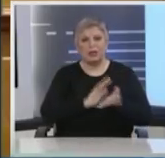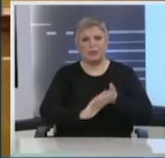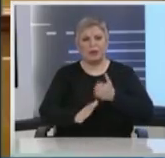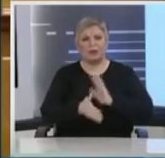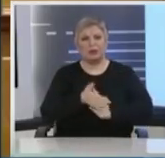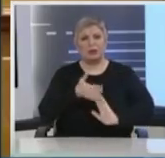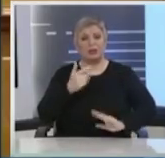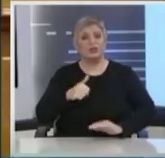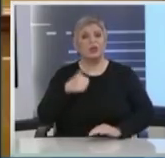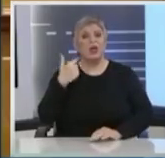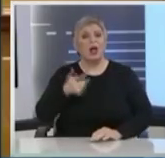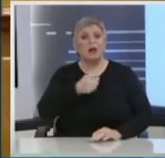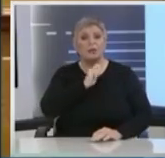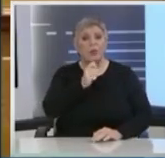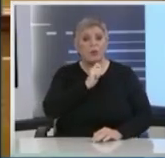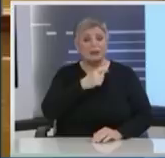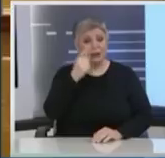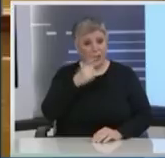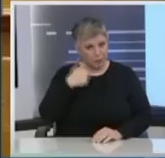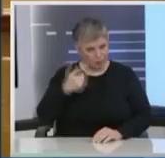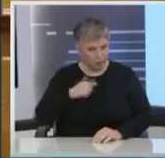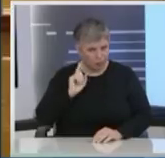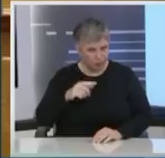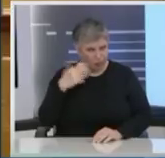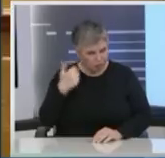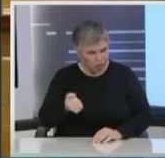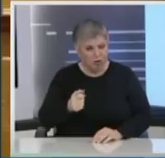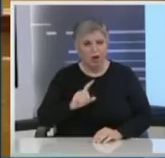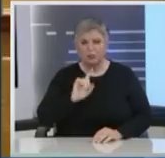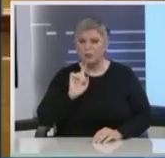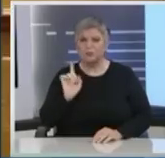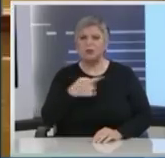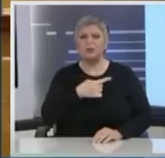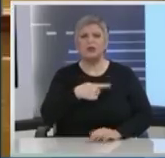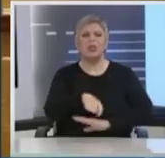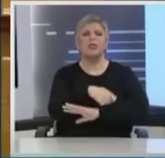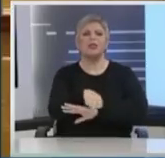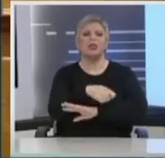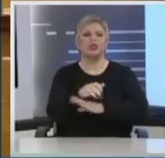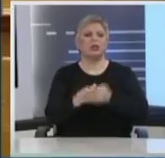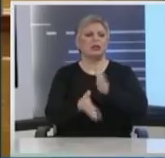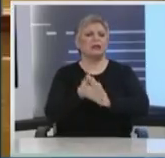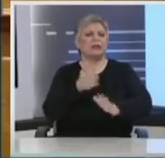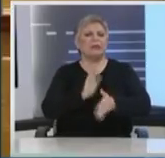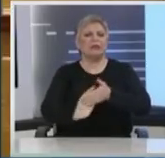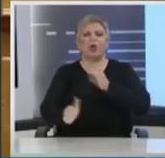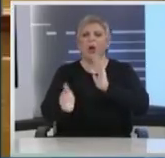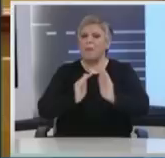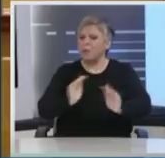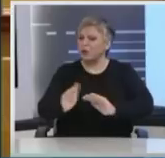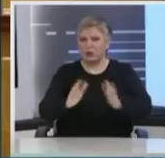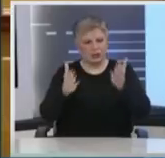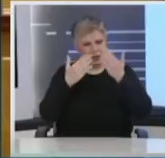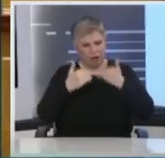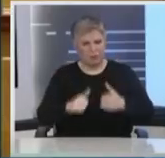δικαιοσύνη θα βρει ότι παρανόμησαν, οδηγούνται στη δικαιοσύνη κανονικά χωρίς καμία προστασία και δικάζονται. Και